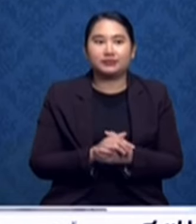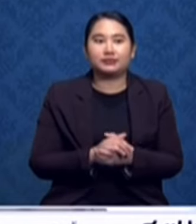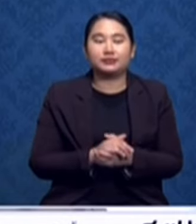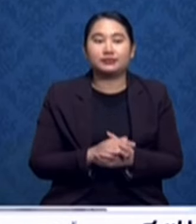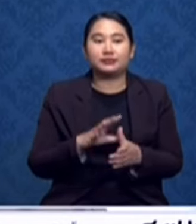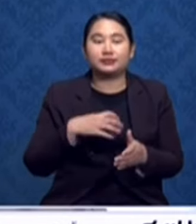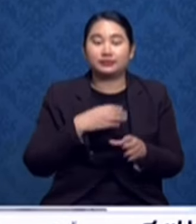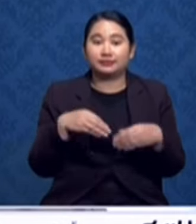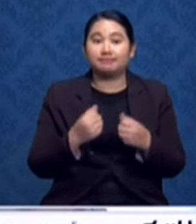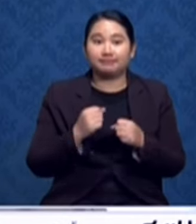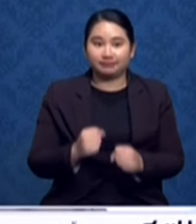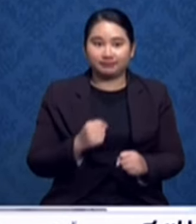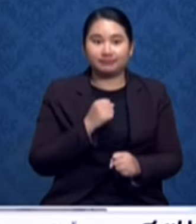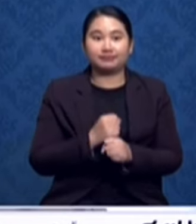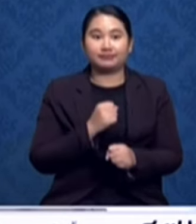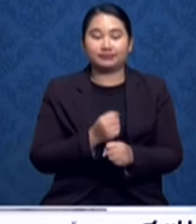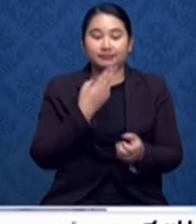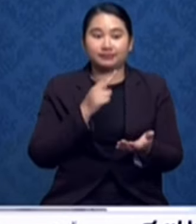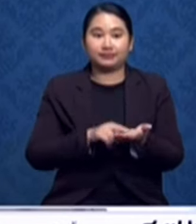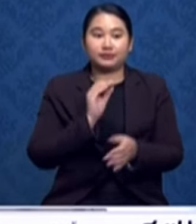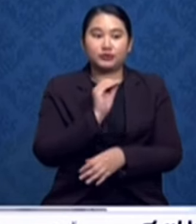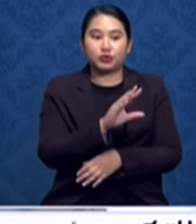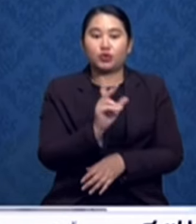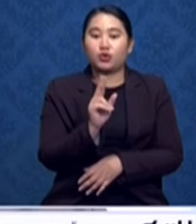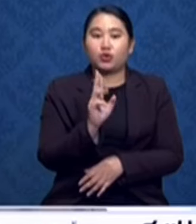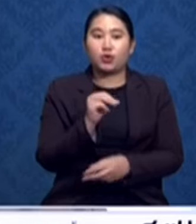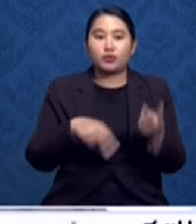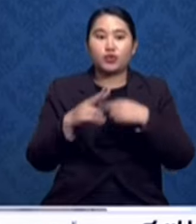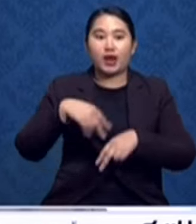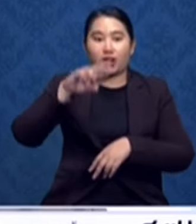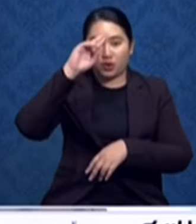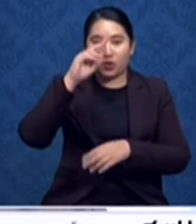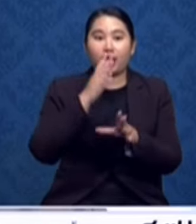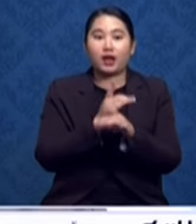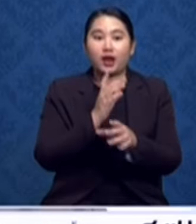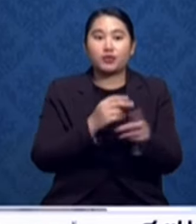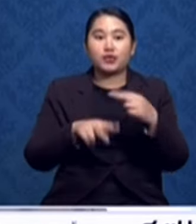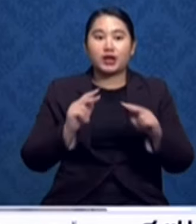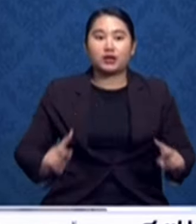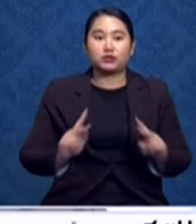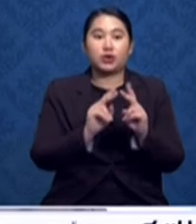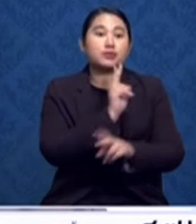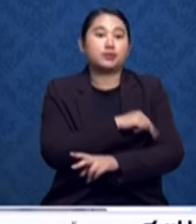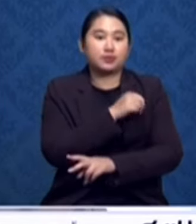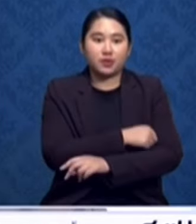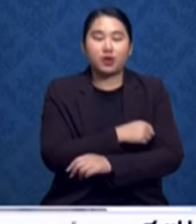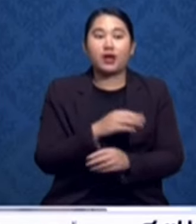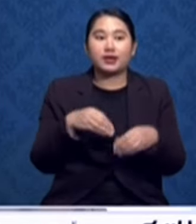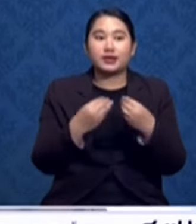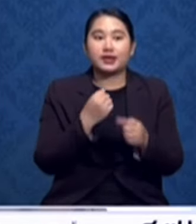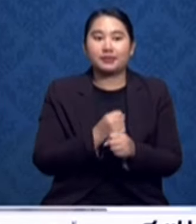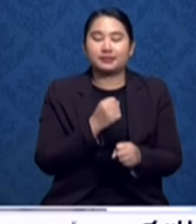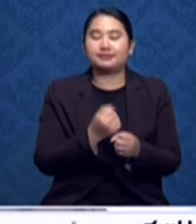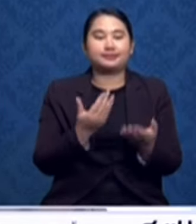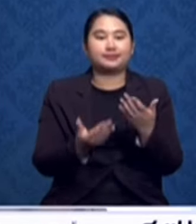ให้มีความกล้าหาญในการทำหนังสือไปถึงกรมควบคุมโรคสำนักงานควบคุมเครื่องดื่มแอลกอฮอล์กระทรวงสาธารณสุขนะครับว่าให้ทำยังไ